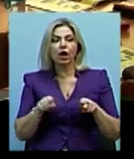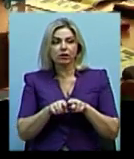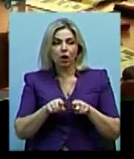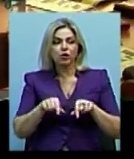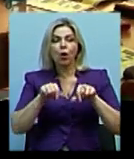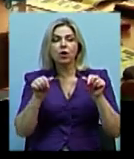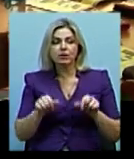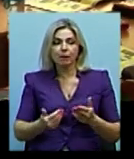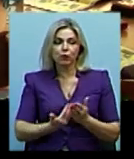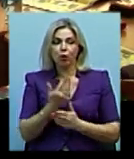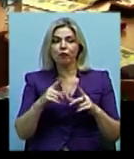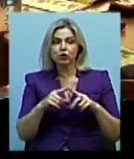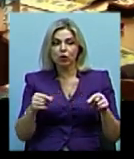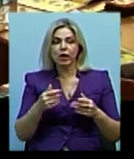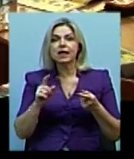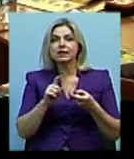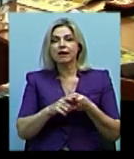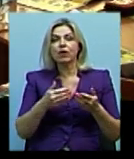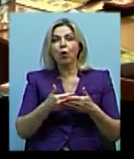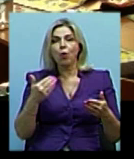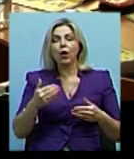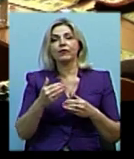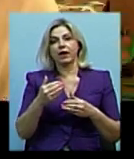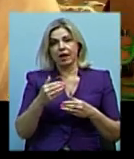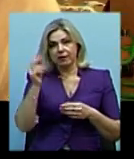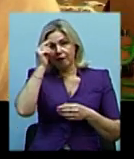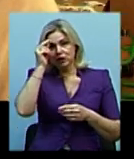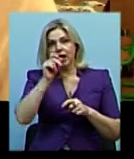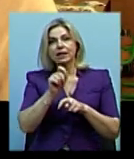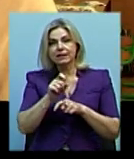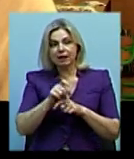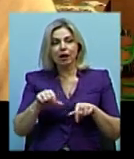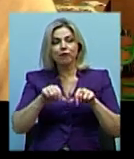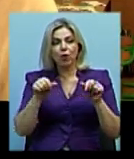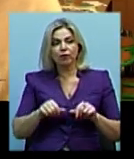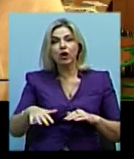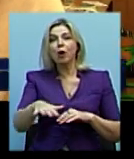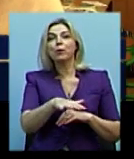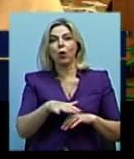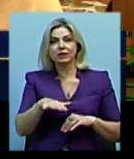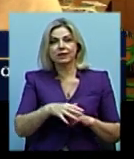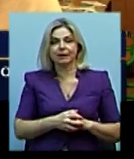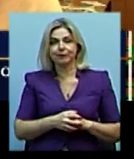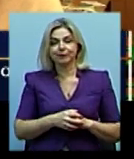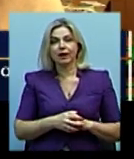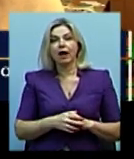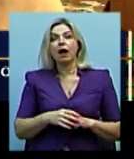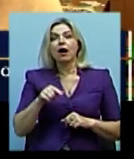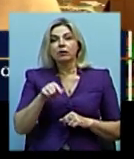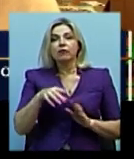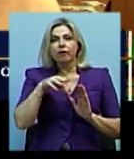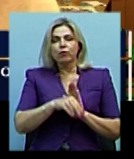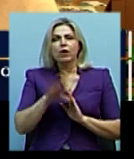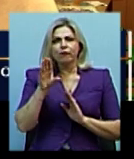школи, коли в залежності від навчальних задач формується простір. Навчання в новій українській школі передбачає весь час